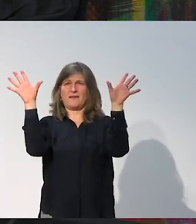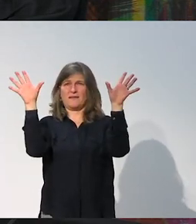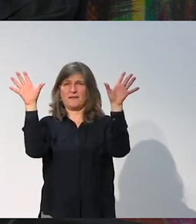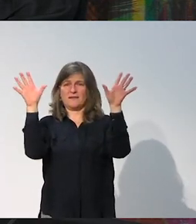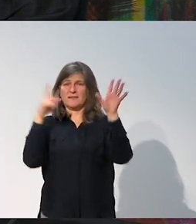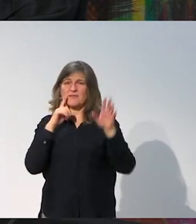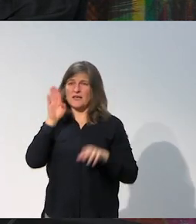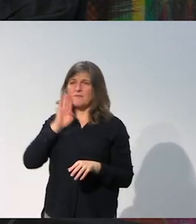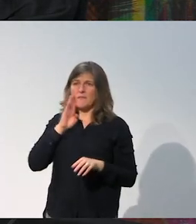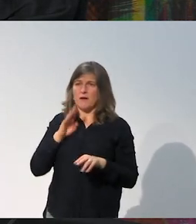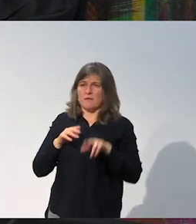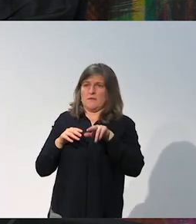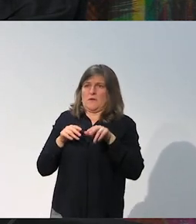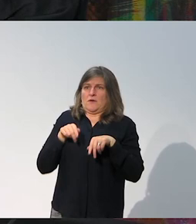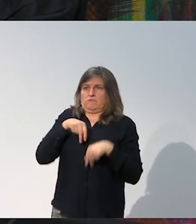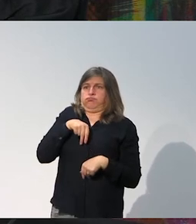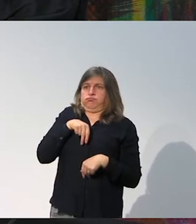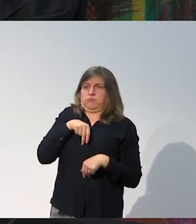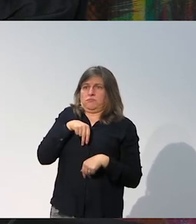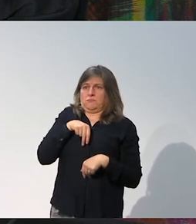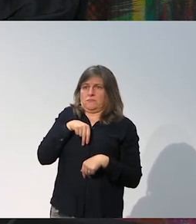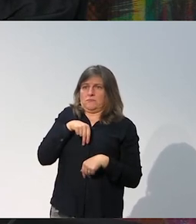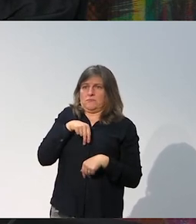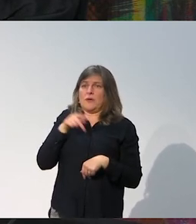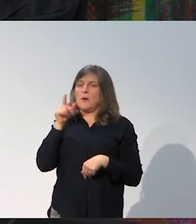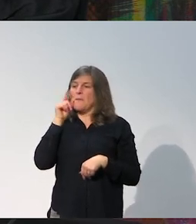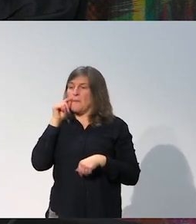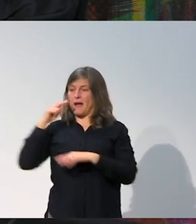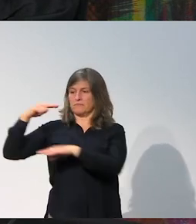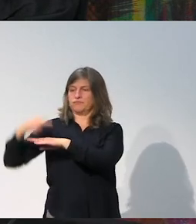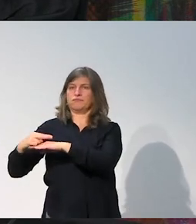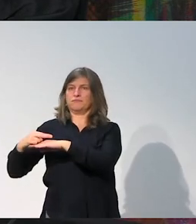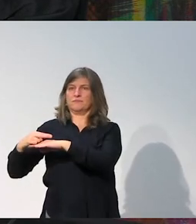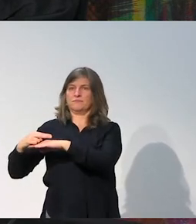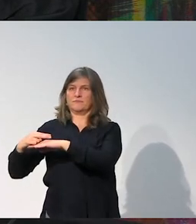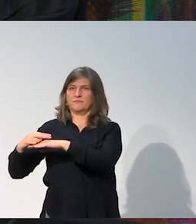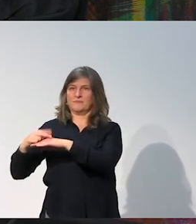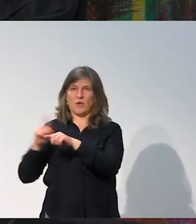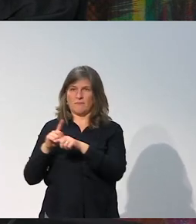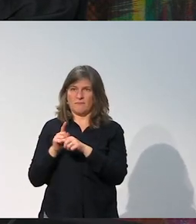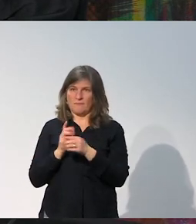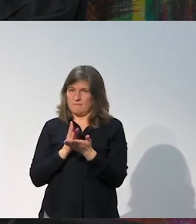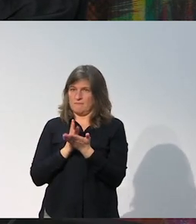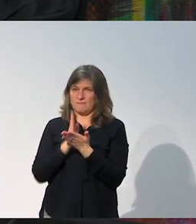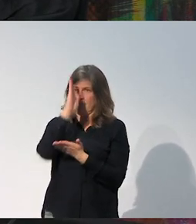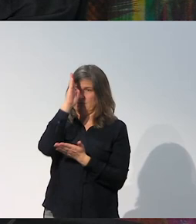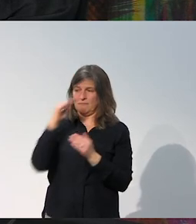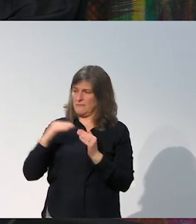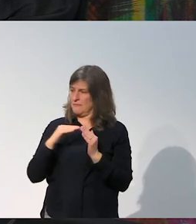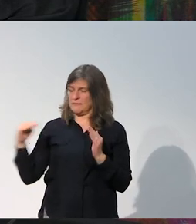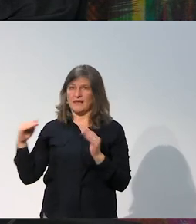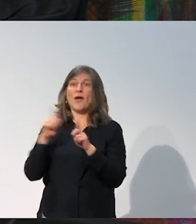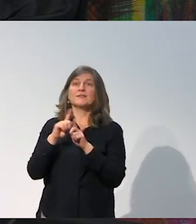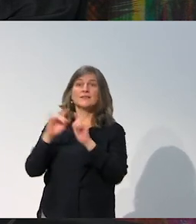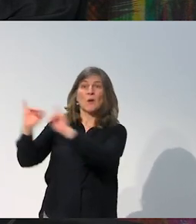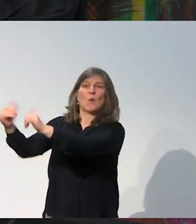verticale pour la mère, horizontale pour le père, ça dessine un axe et vous avez des taches de couleurs qui sont mouvantes dans la cour. Et c'est une